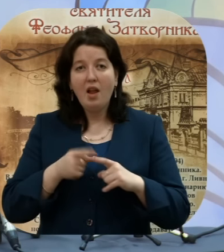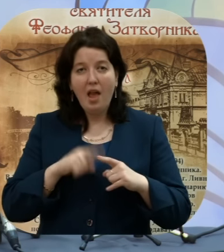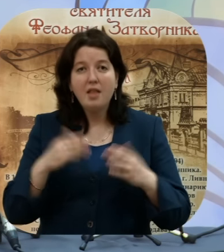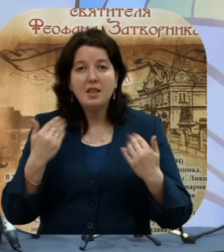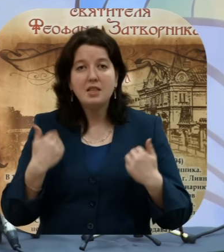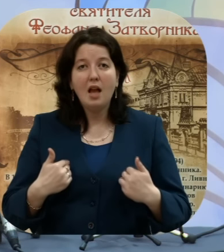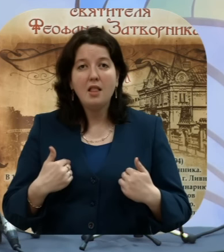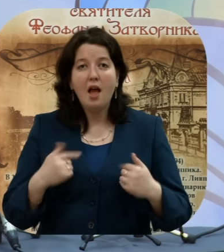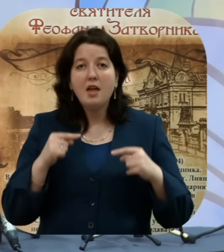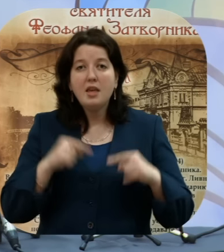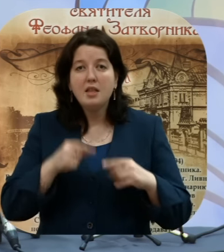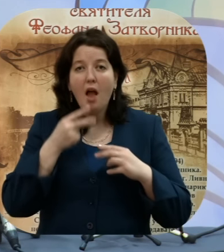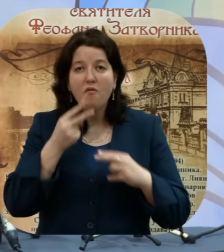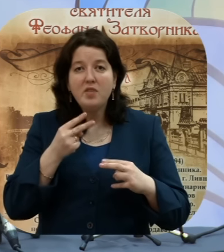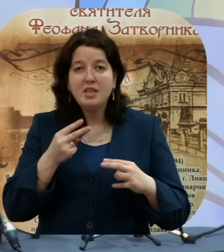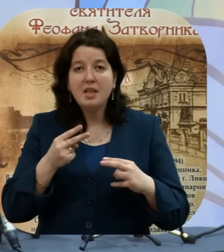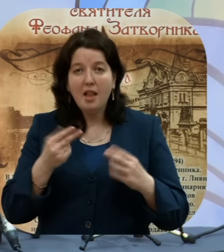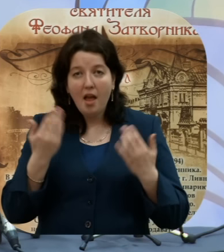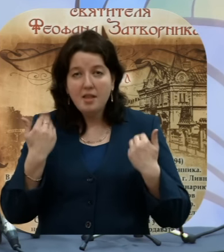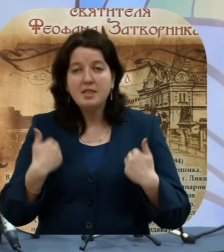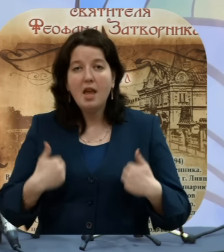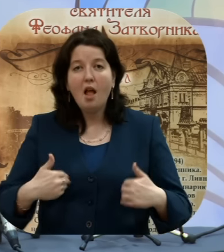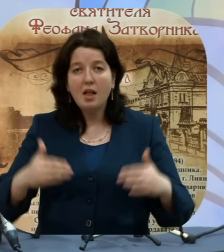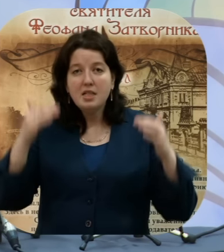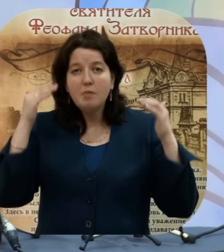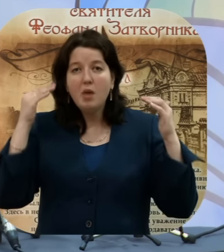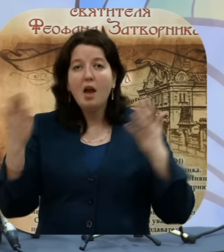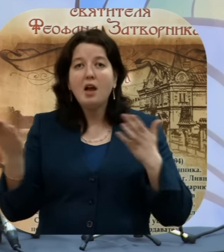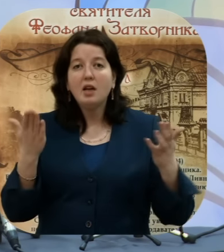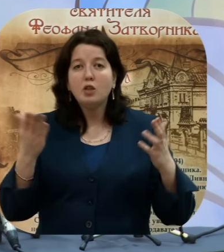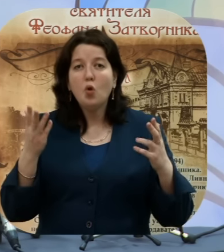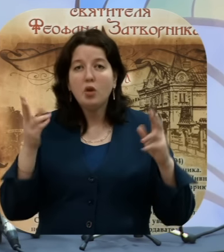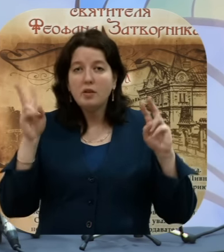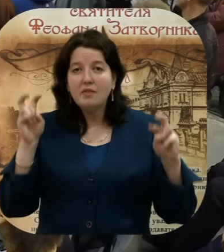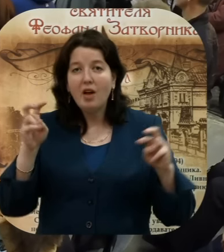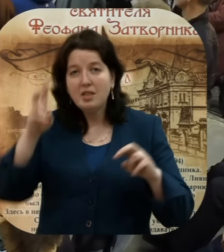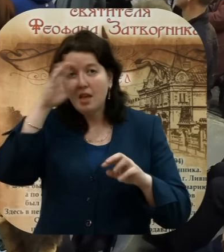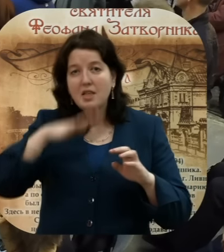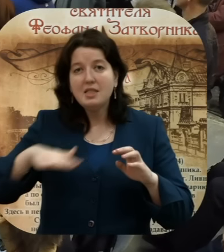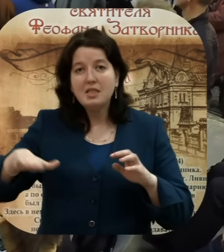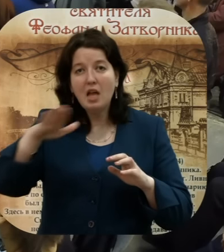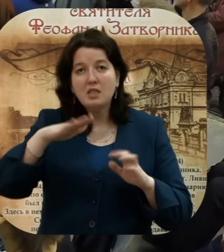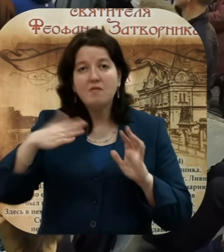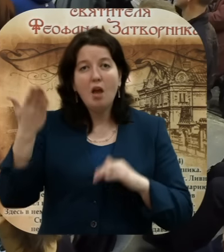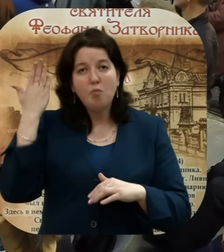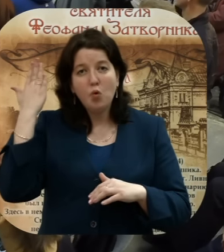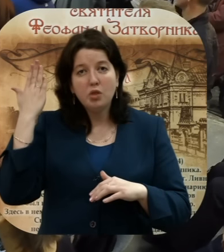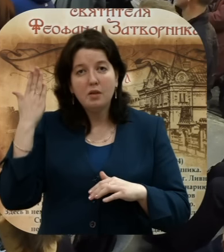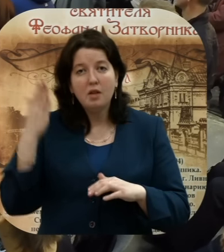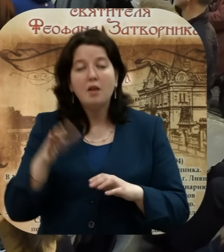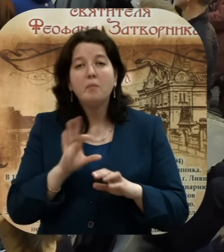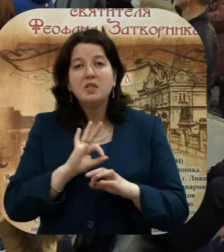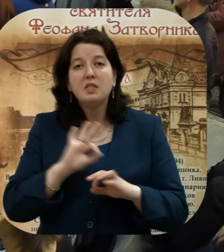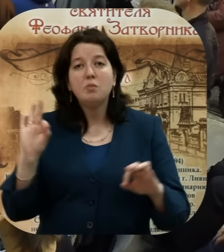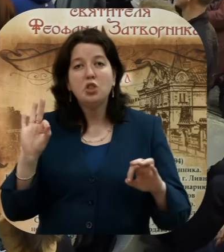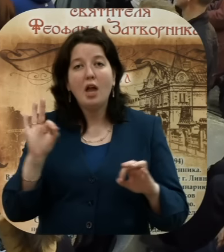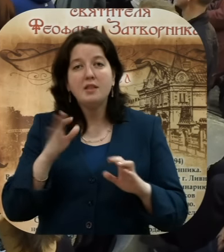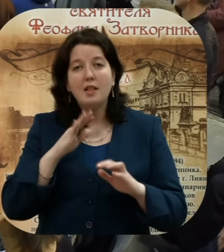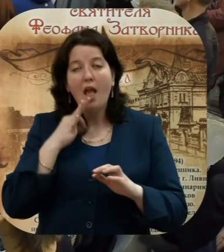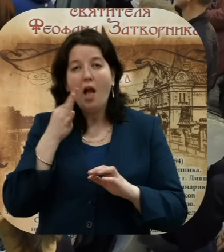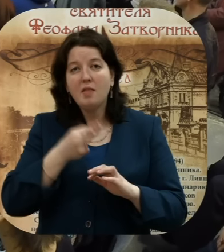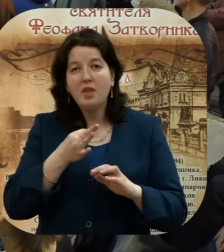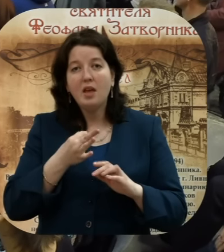эту клеть небесную, которая и есть Царствие Божие. Правда замечательный у него ответ? О, святые!